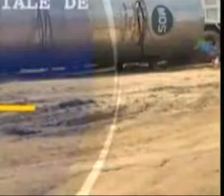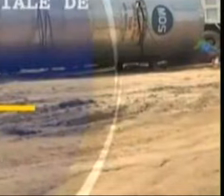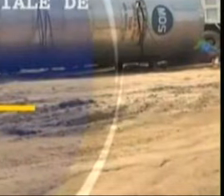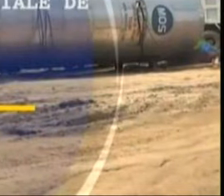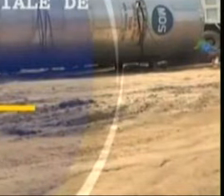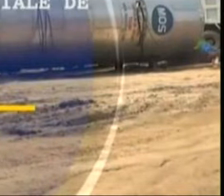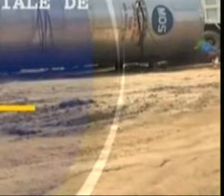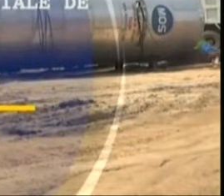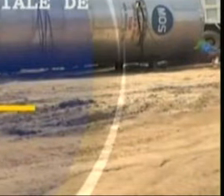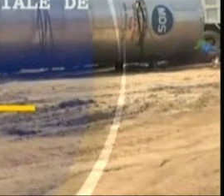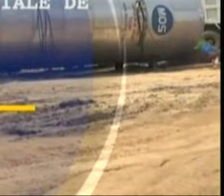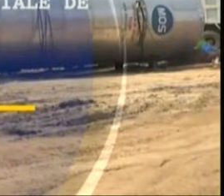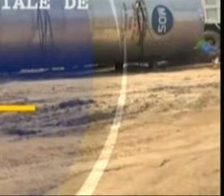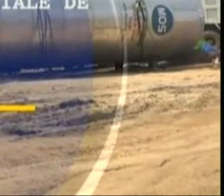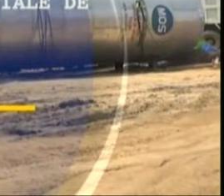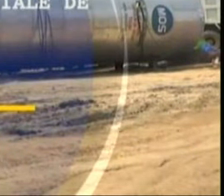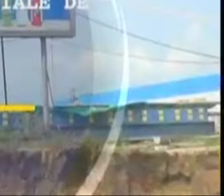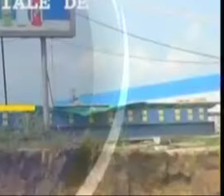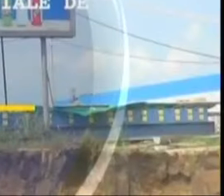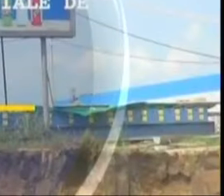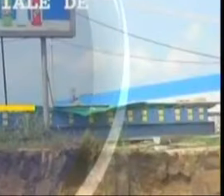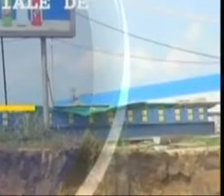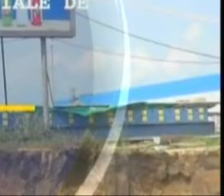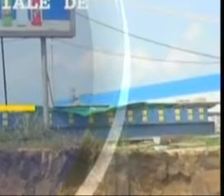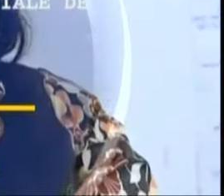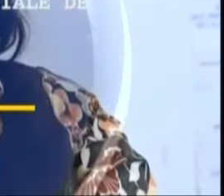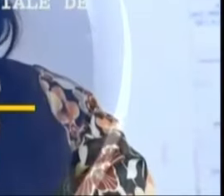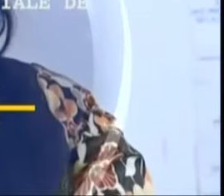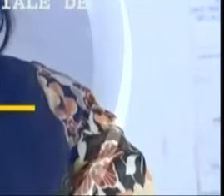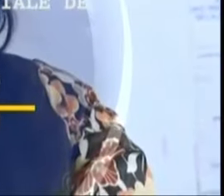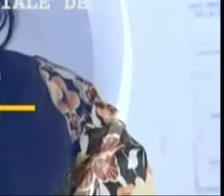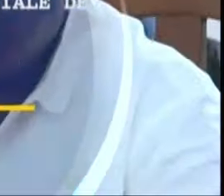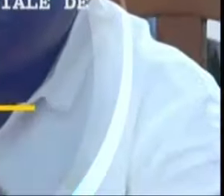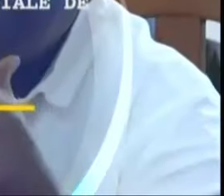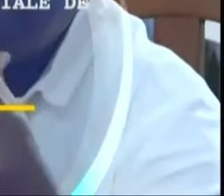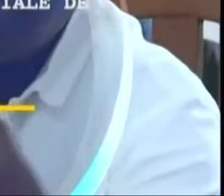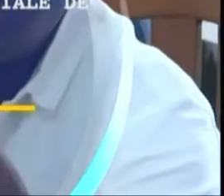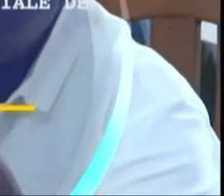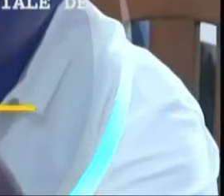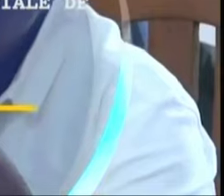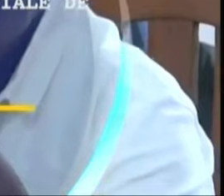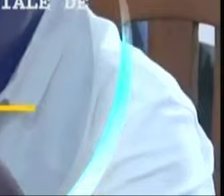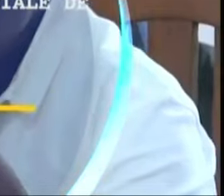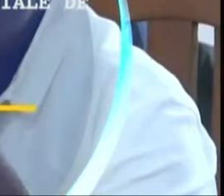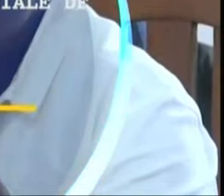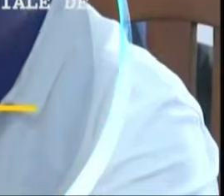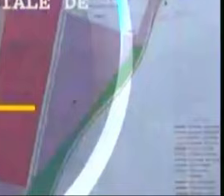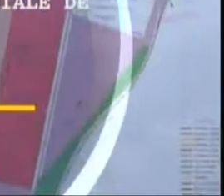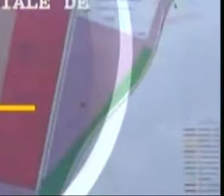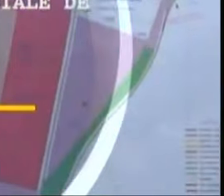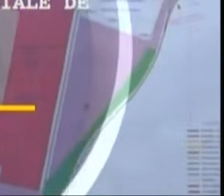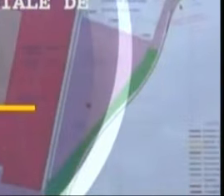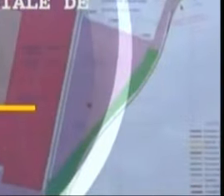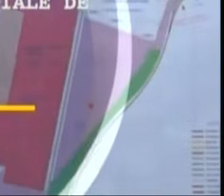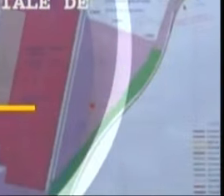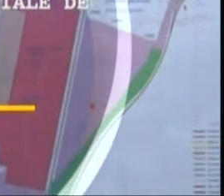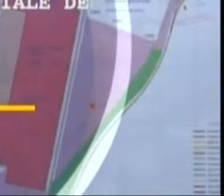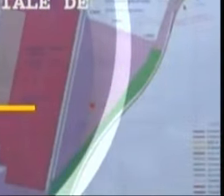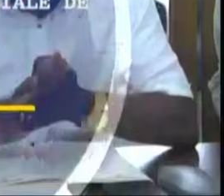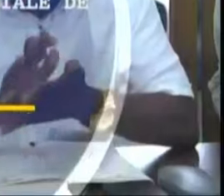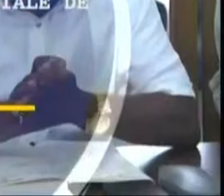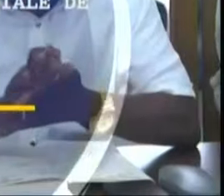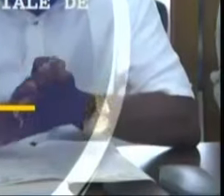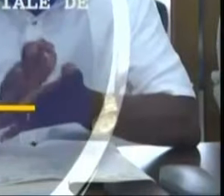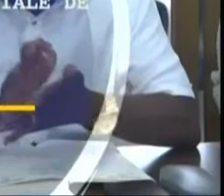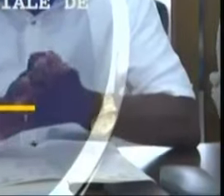productions bénéficiant des avantages fiscaux de la zone, l'heure est à l'évaluation à mi-parcours du projet. Où en sommes-nous? Nous, vous